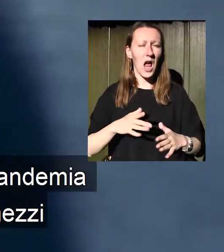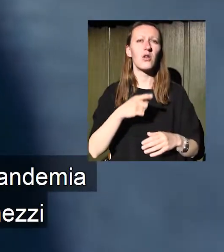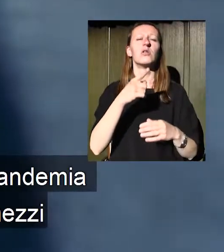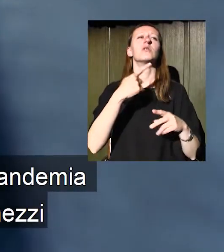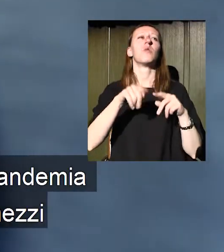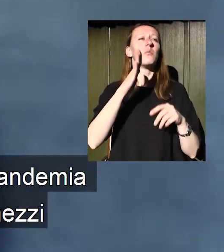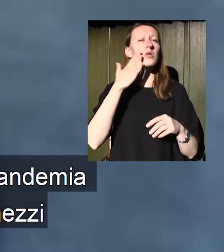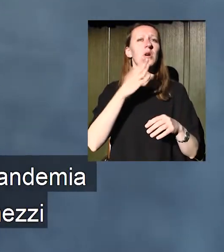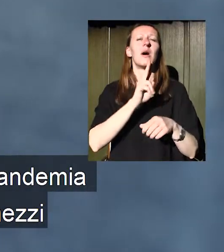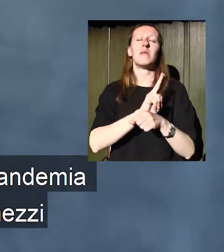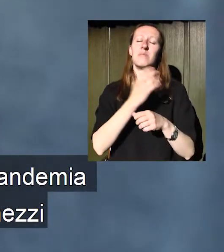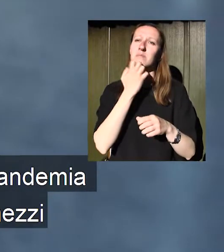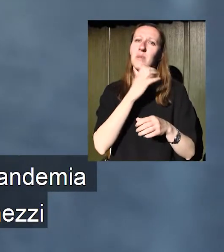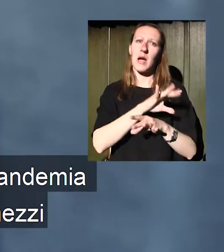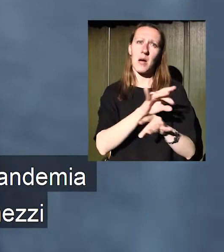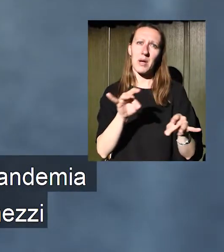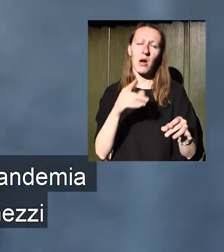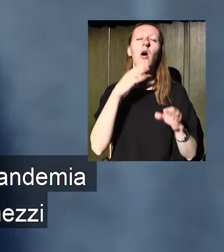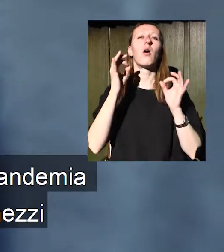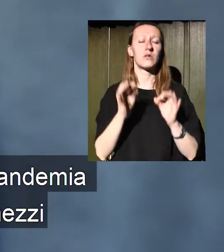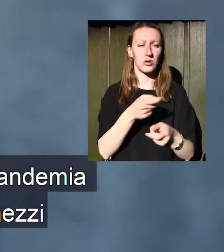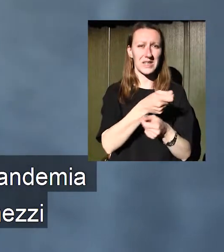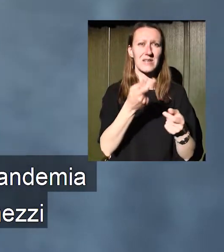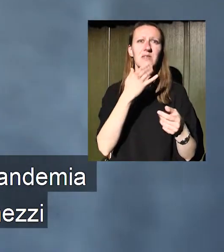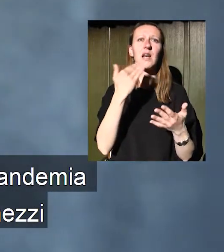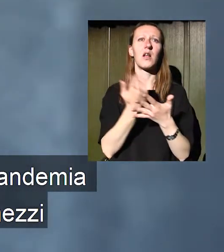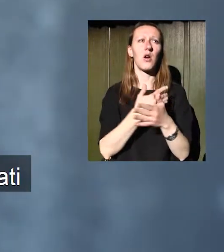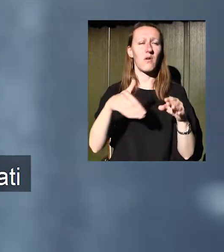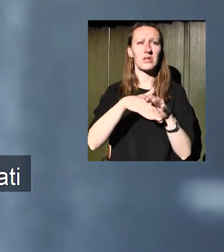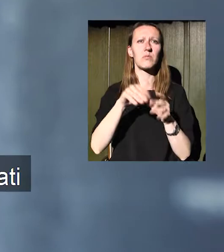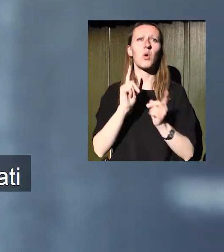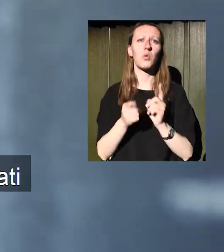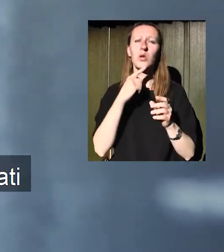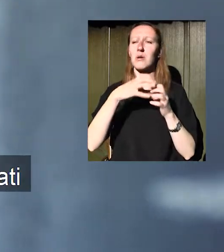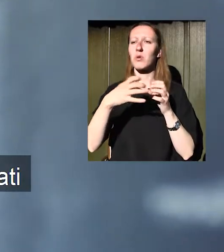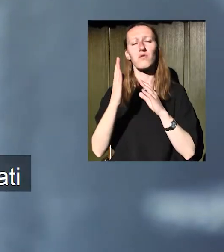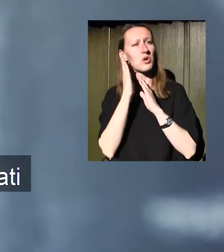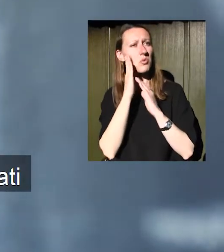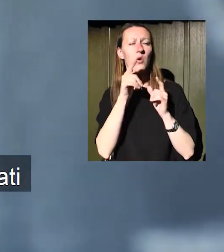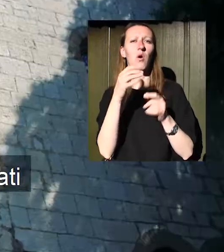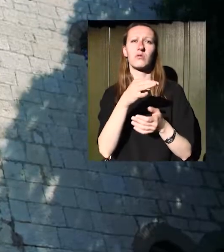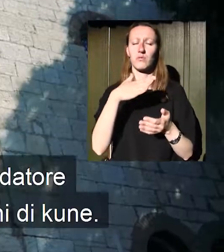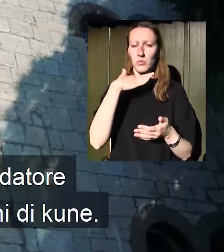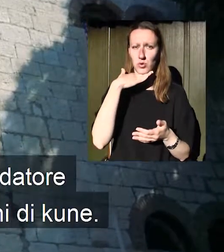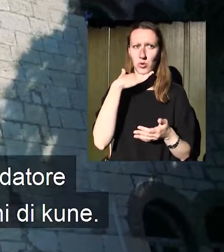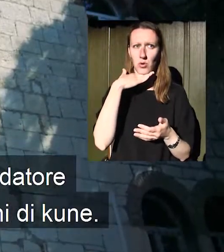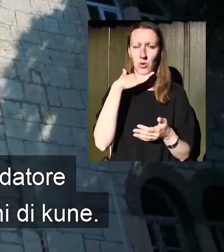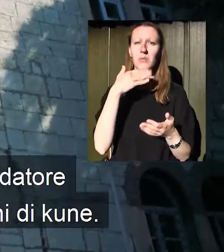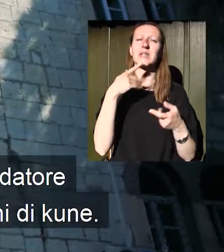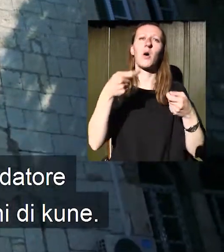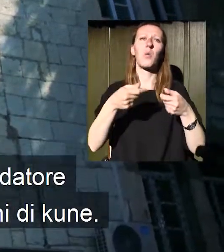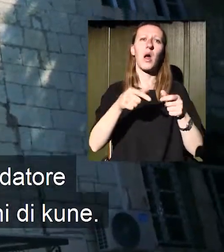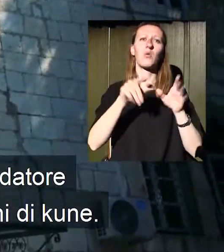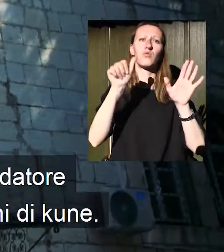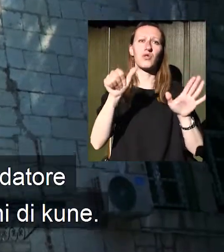Radi poštivanja epidemioloških mjera, osigurana su sredstva za novozaposlene učitelje i produženog boravka u osnovnim školama. Za ulaganje u